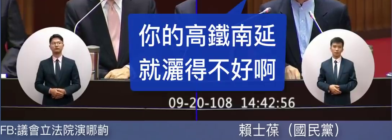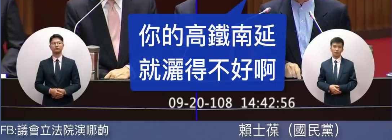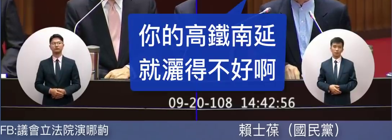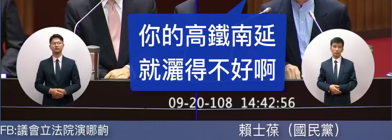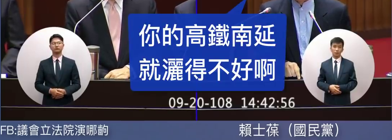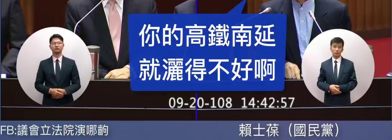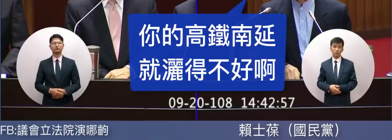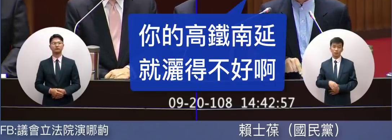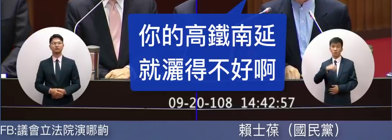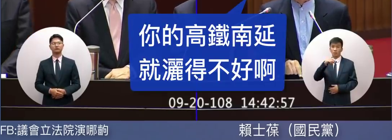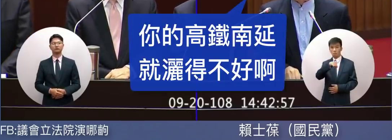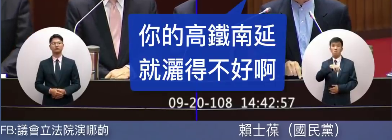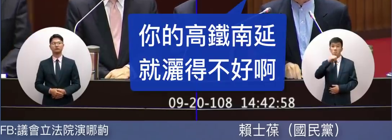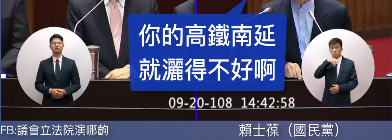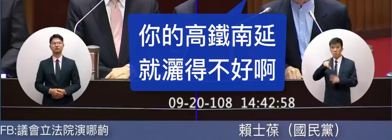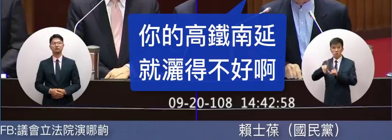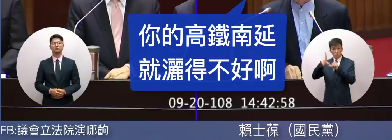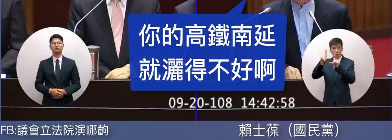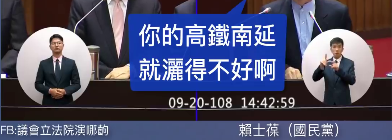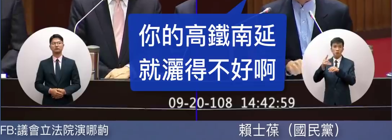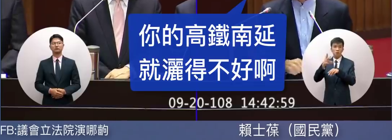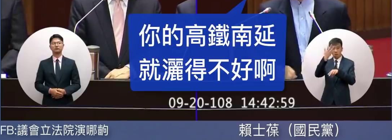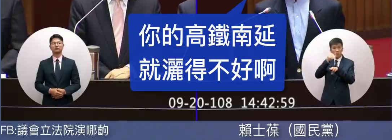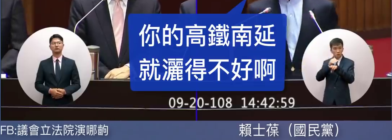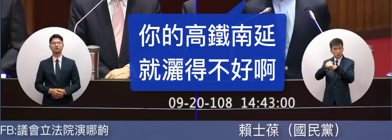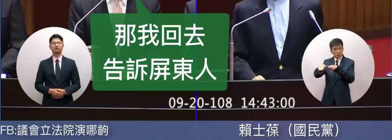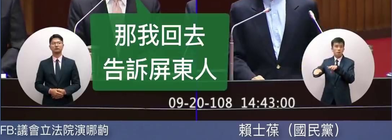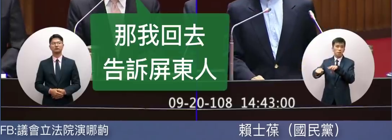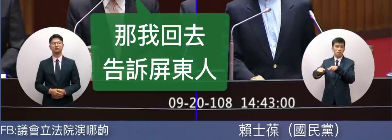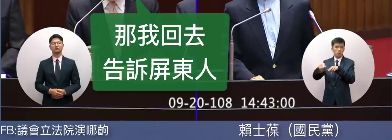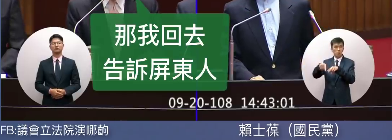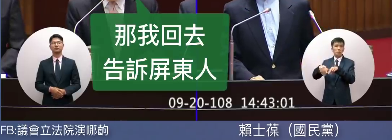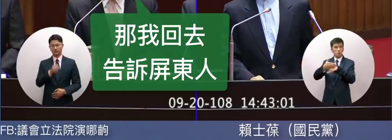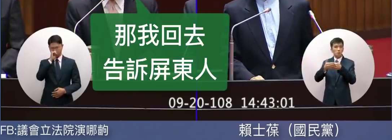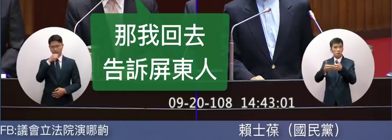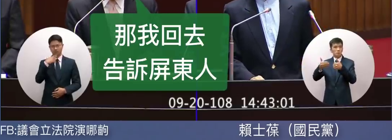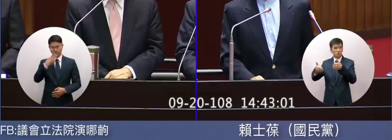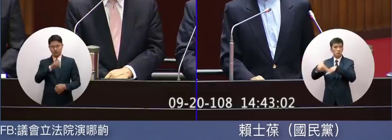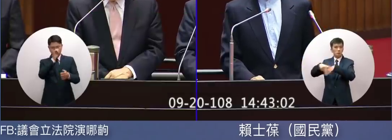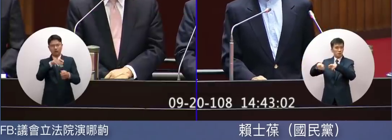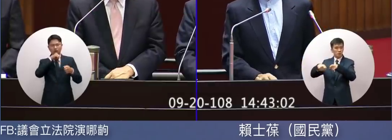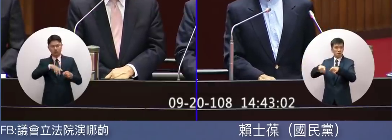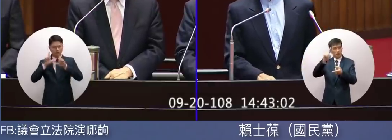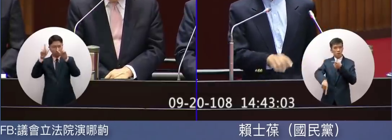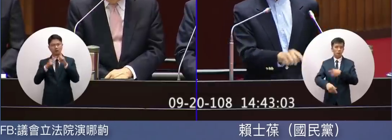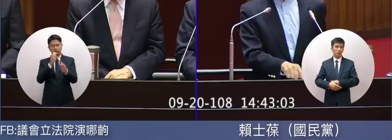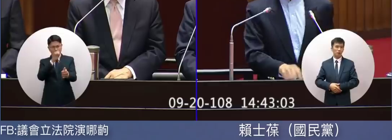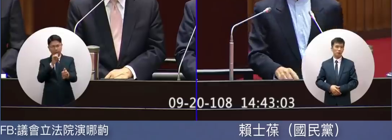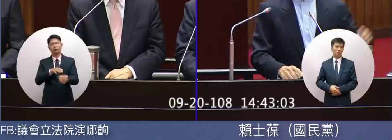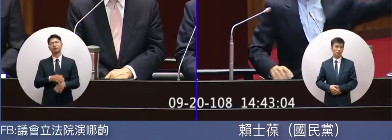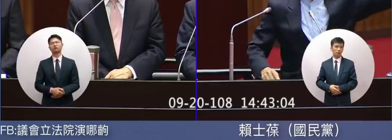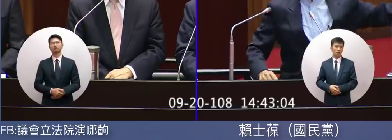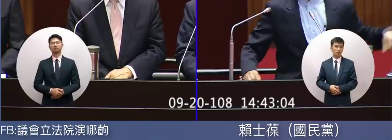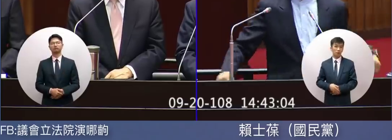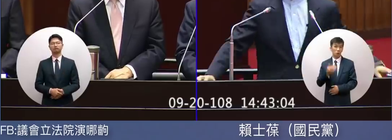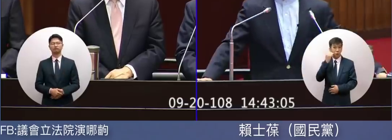你的屏东，你的高铁兰屿就撒了不好啊。 好，那我回去告诉屏东人。 对，对不对？你要的